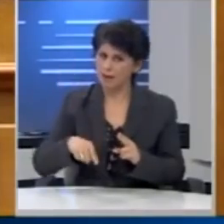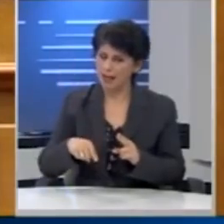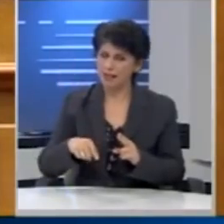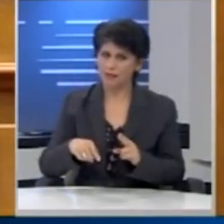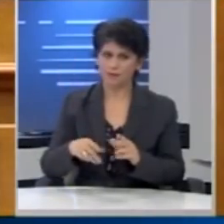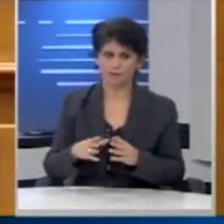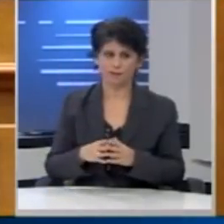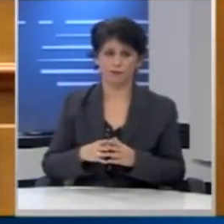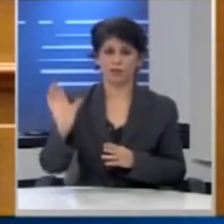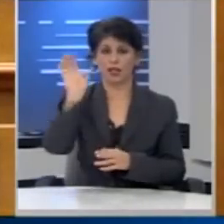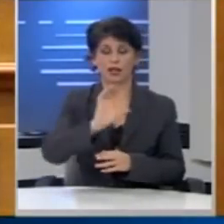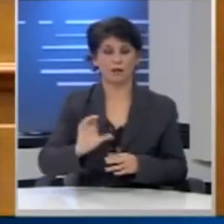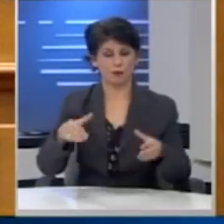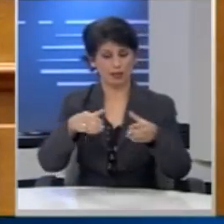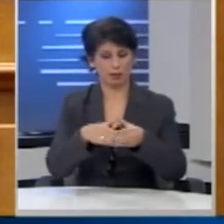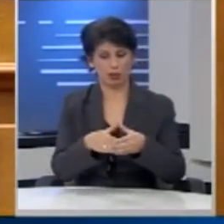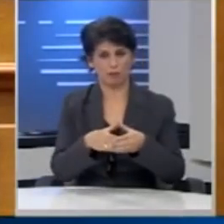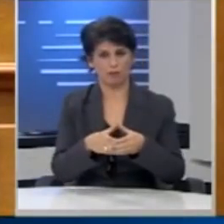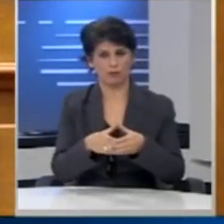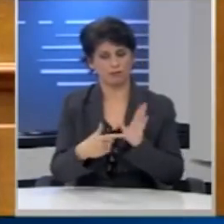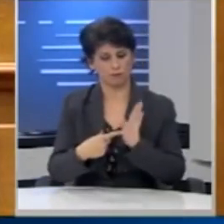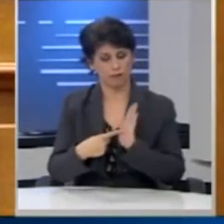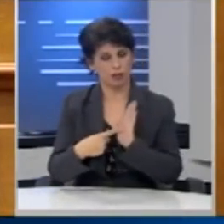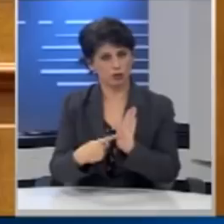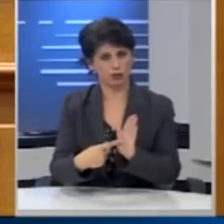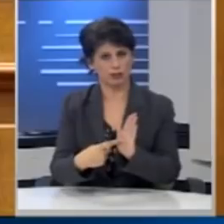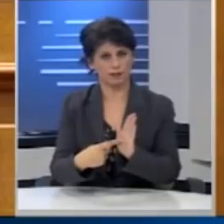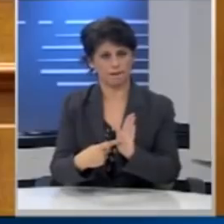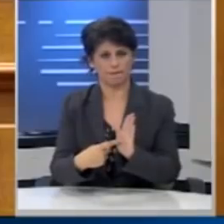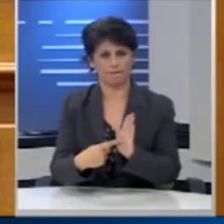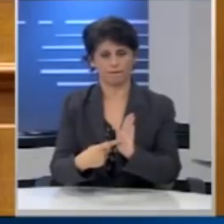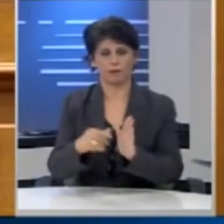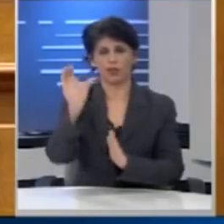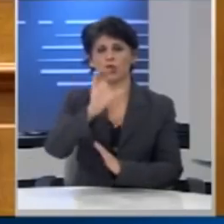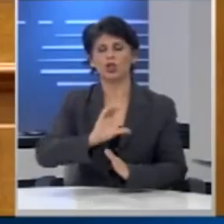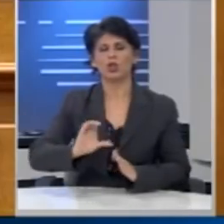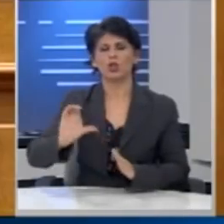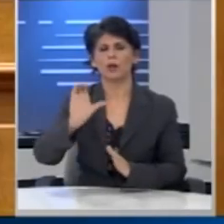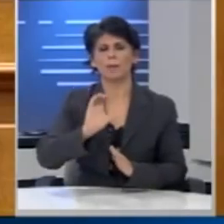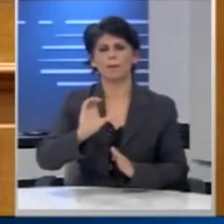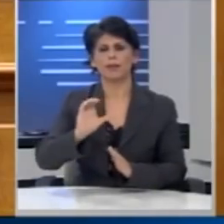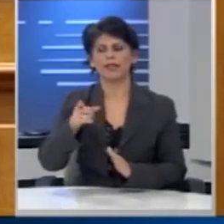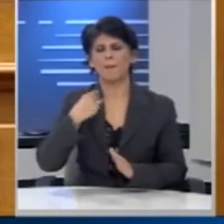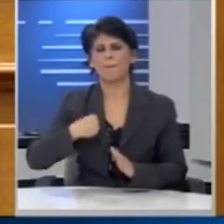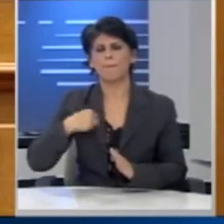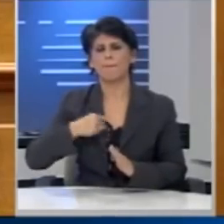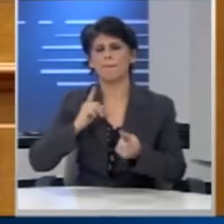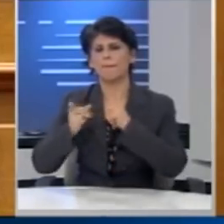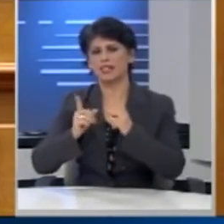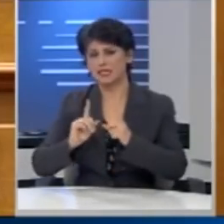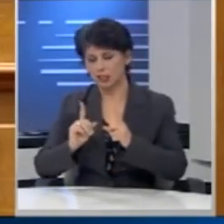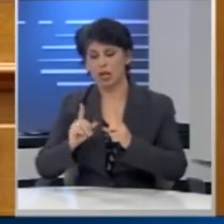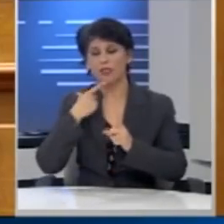μέρες η Ευρωπαϊκή Επιτροπή παρουσίασε το European Green Deal,